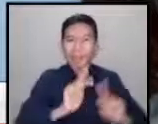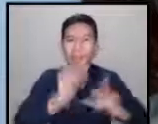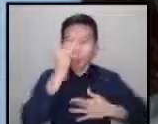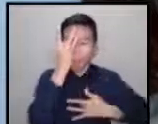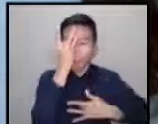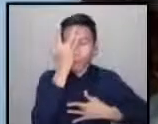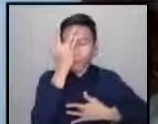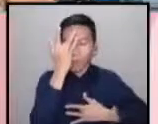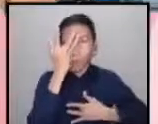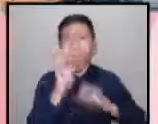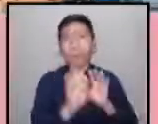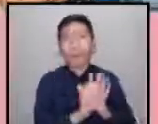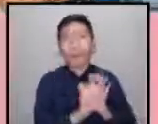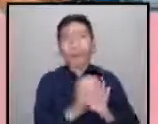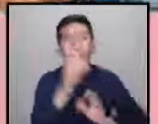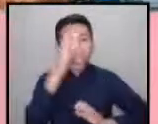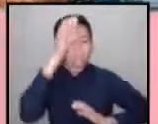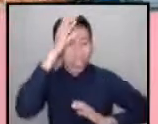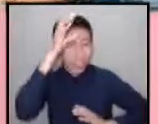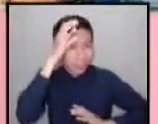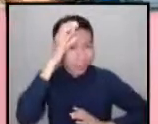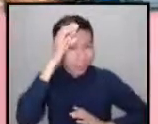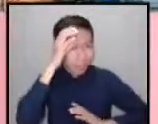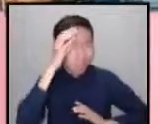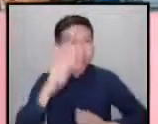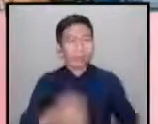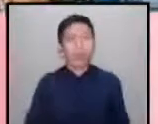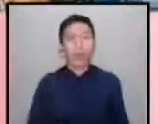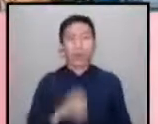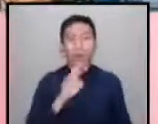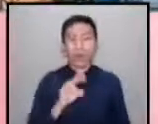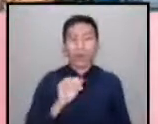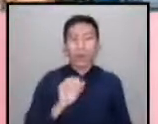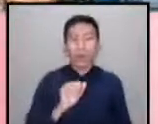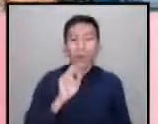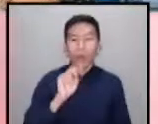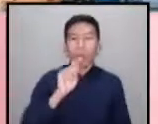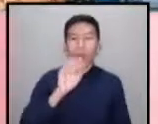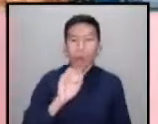mga autoimmune disease. Tapos